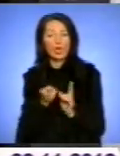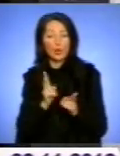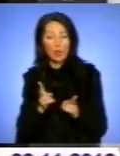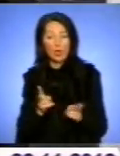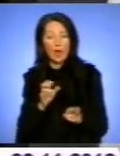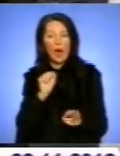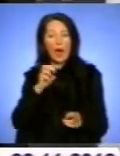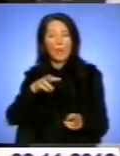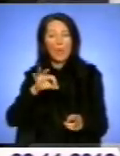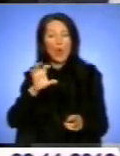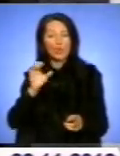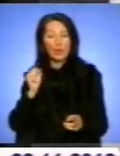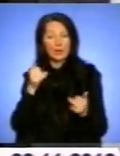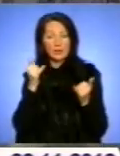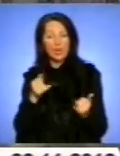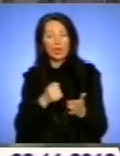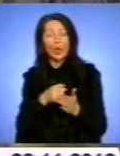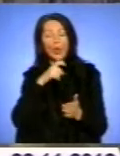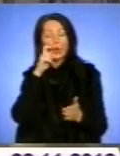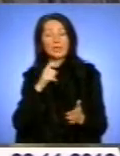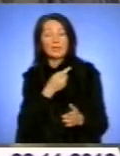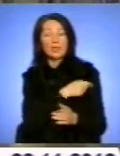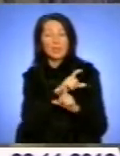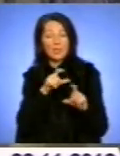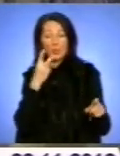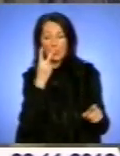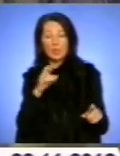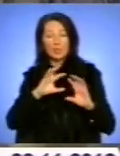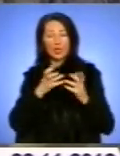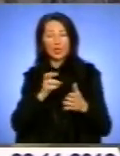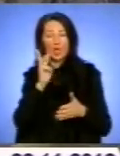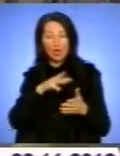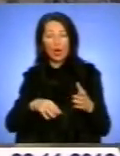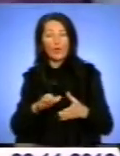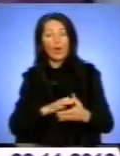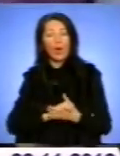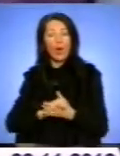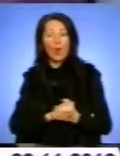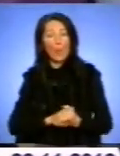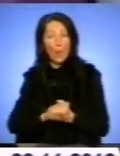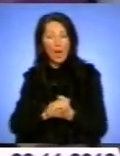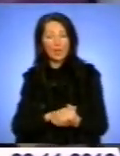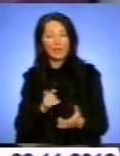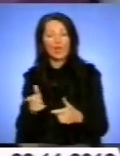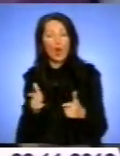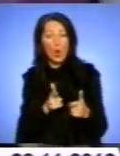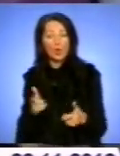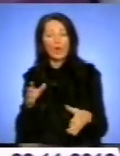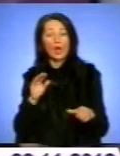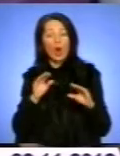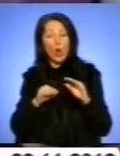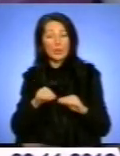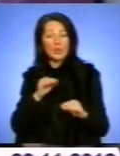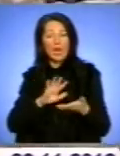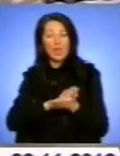нині до українських клінік пред'являються міжнародні страхові компанії. Микола Азаров каже, вони готові укладати угоди на лікування в українських клініках пацієнтів